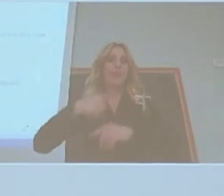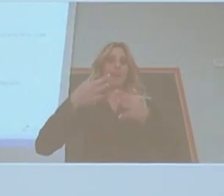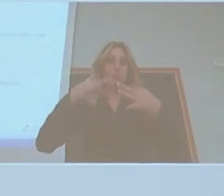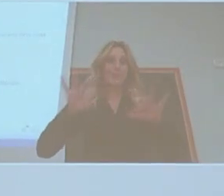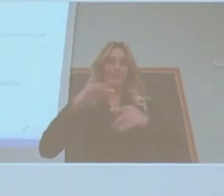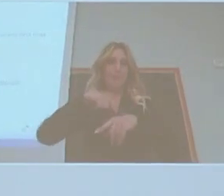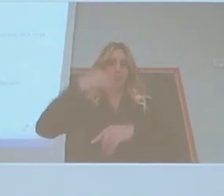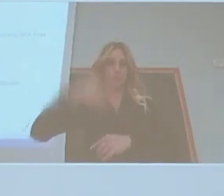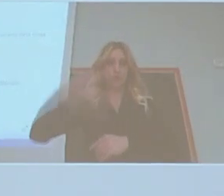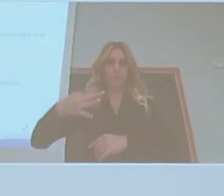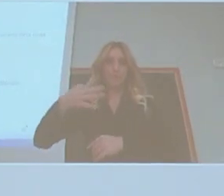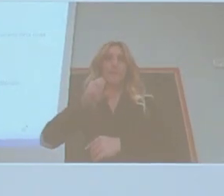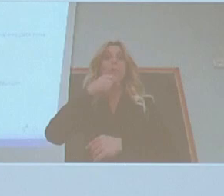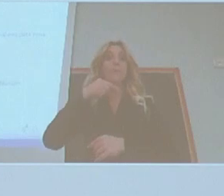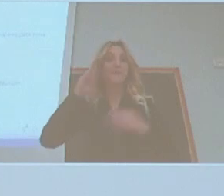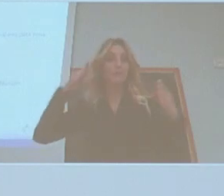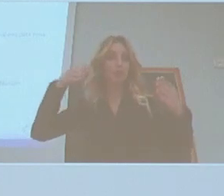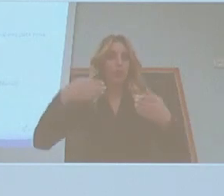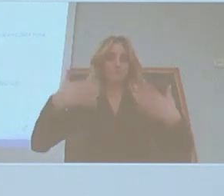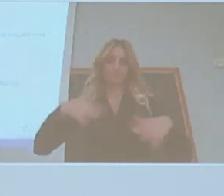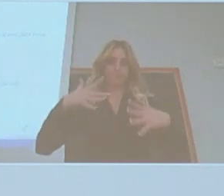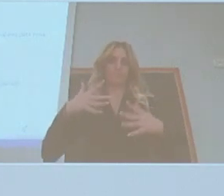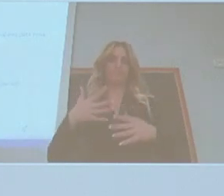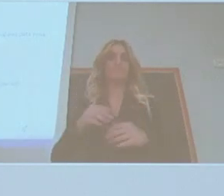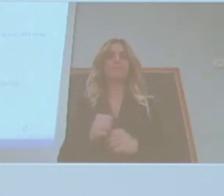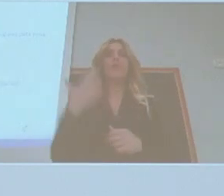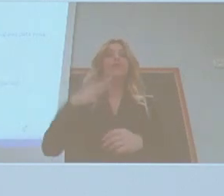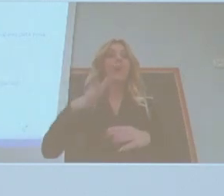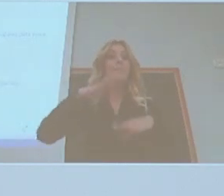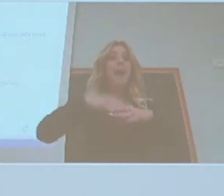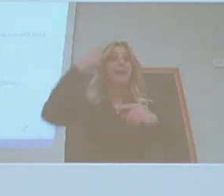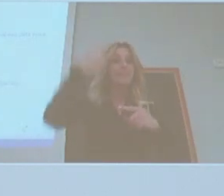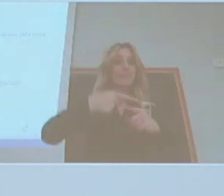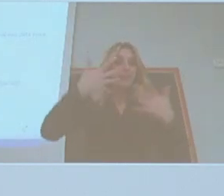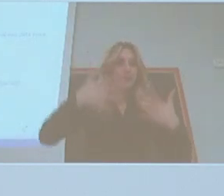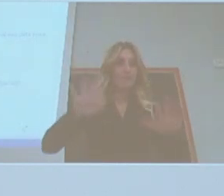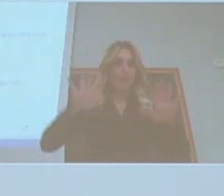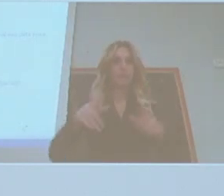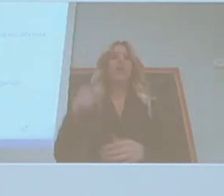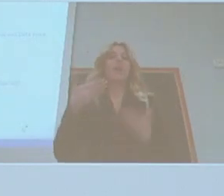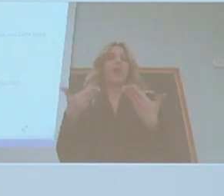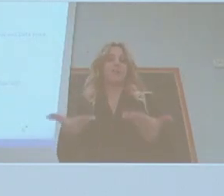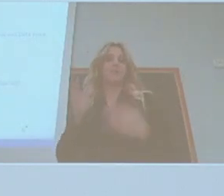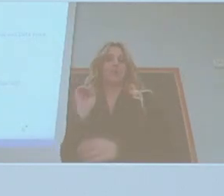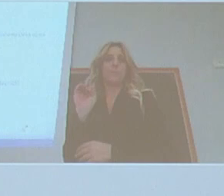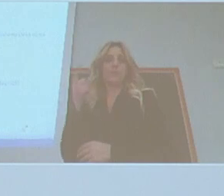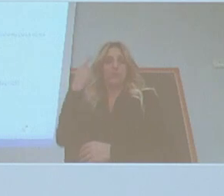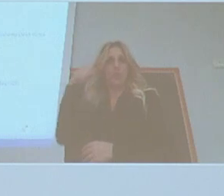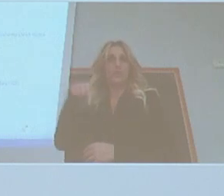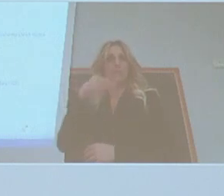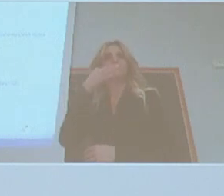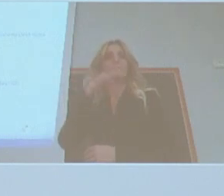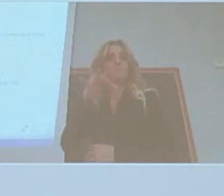un pomeriggio intenso come saranno gli altri. Già c'è stata una mattinata, ma adesso il professor Francesco Giansanti ci